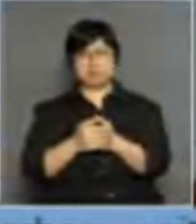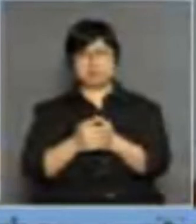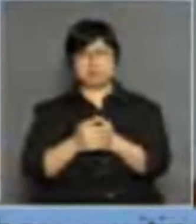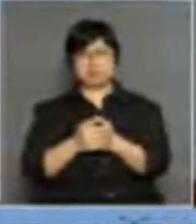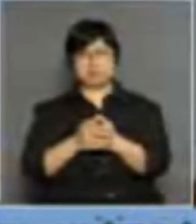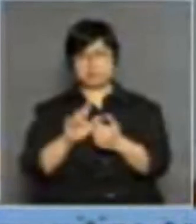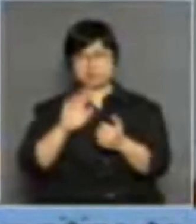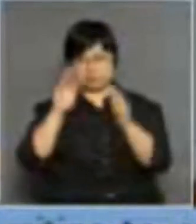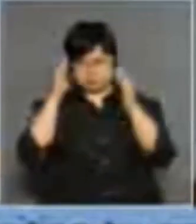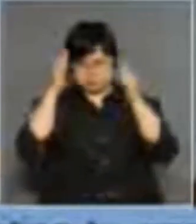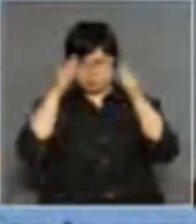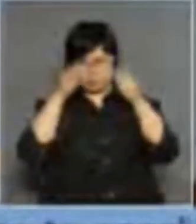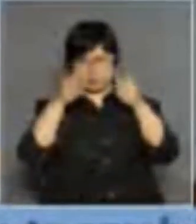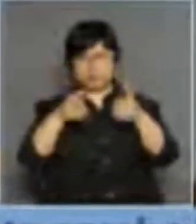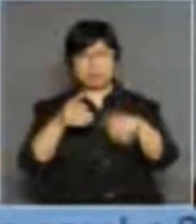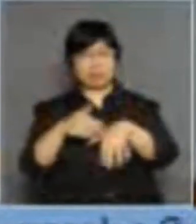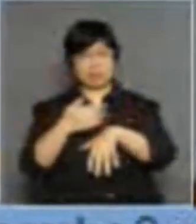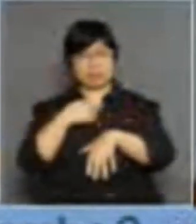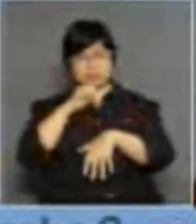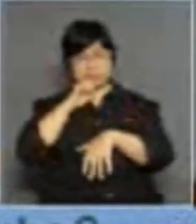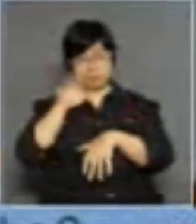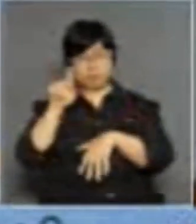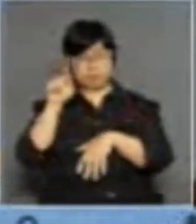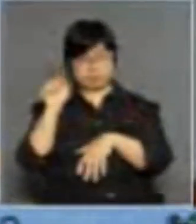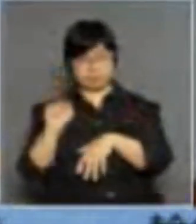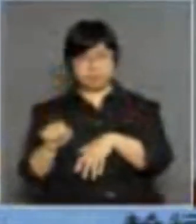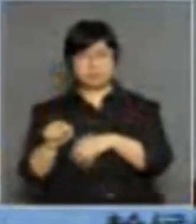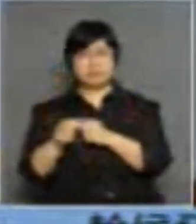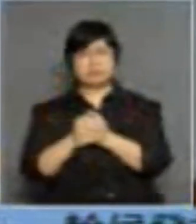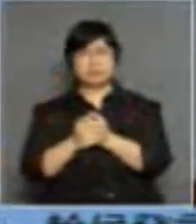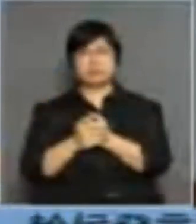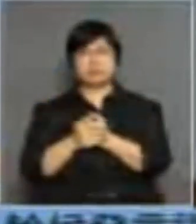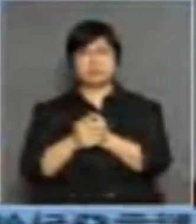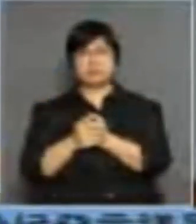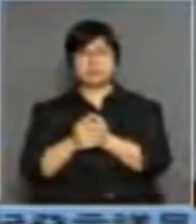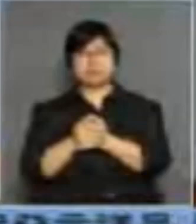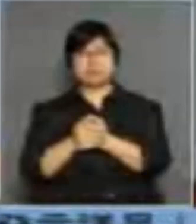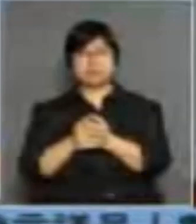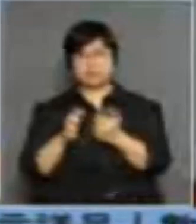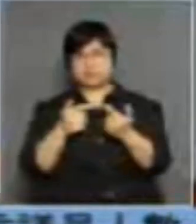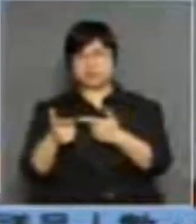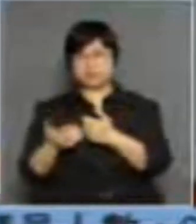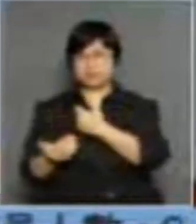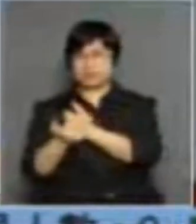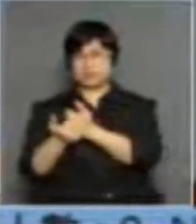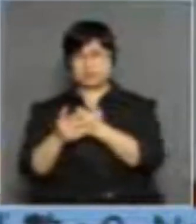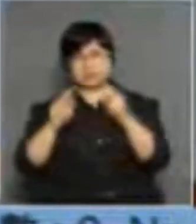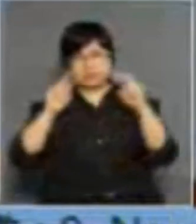針對住我正話講嘅問題咧，係繼續發揮。多謝主席。